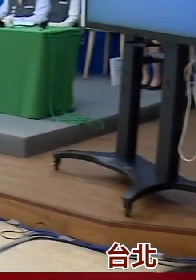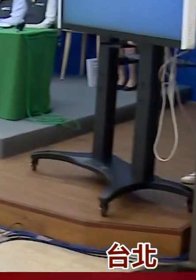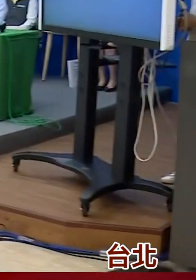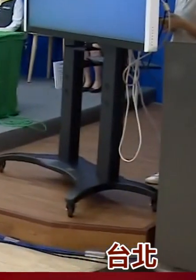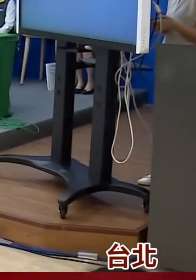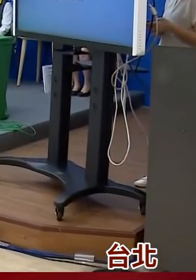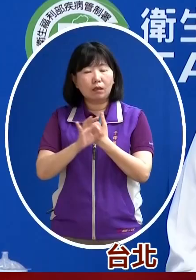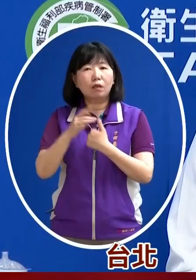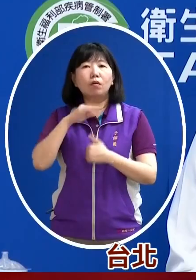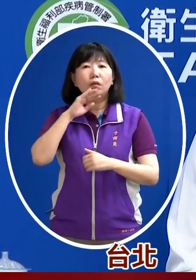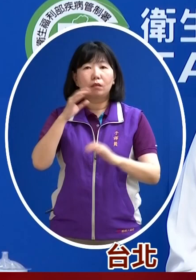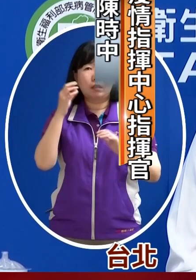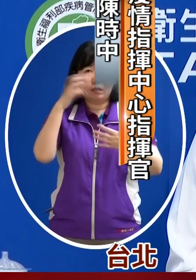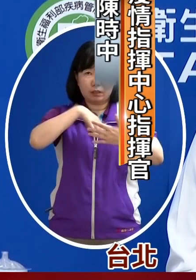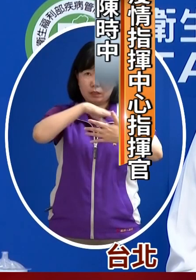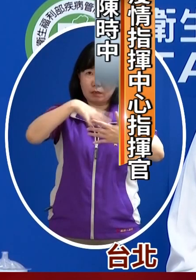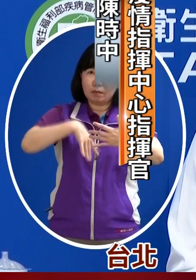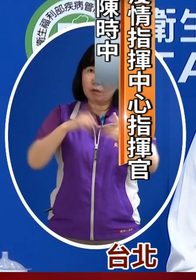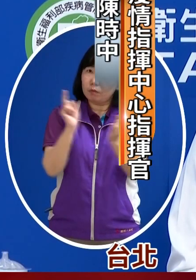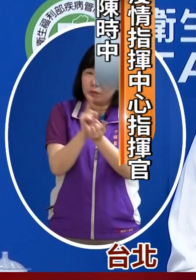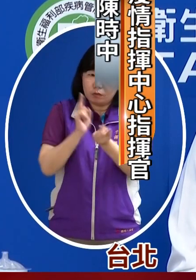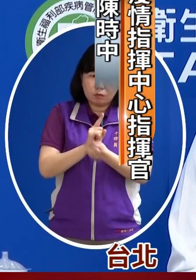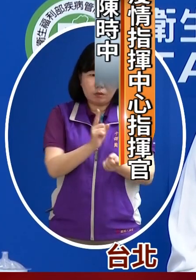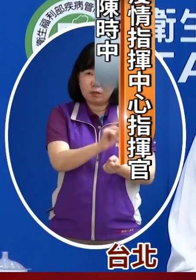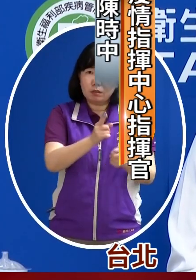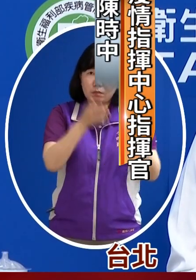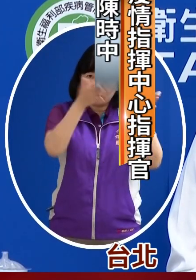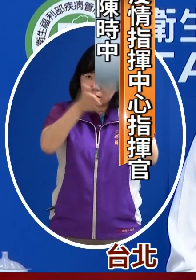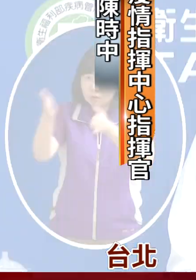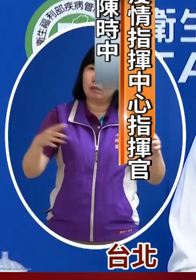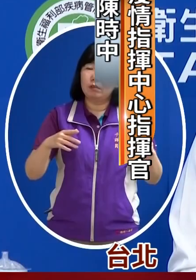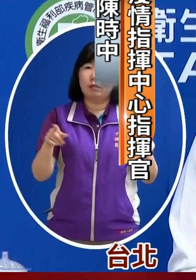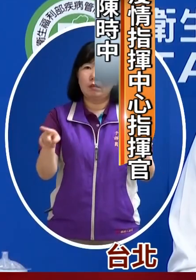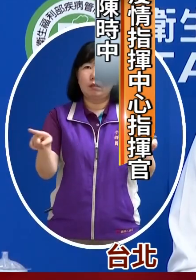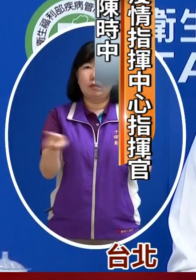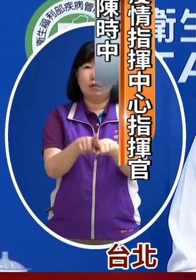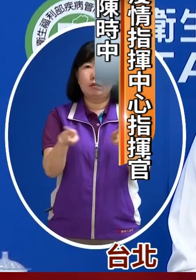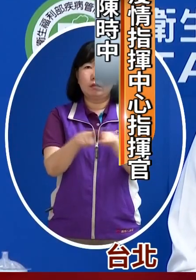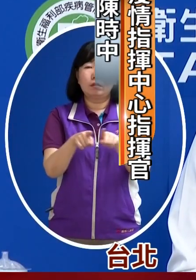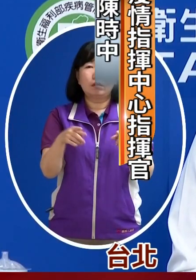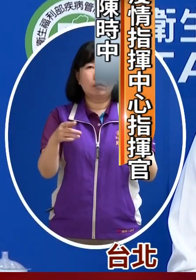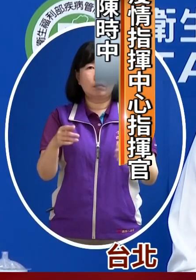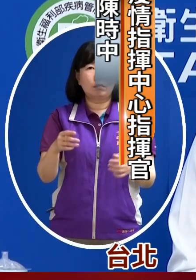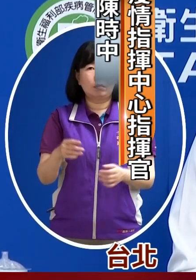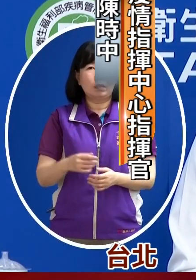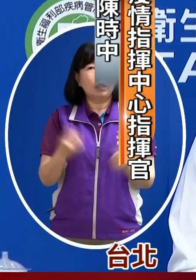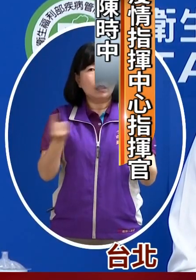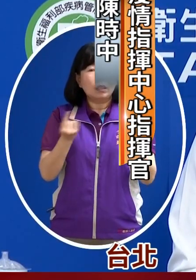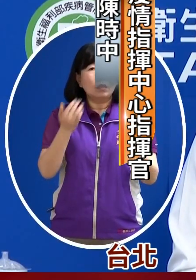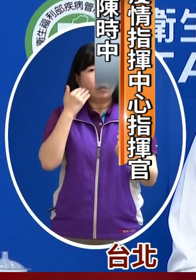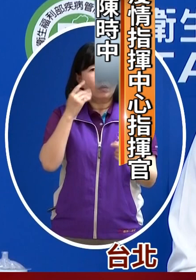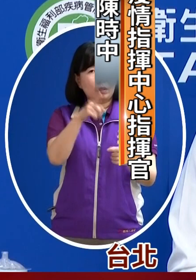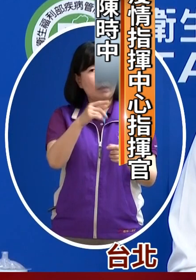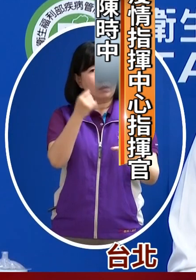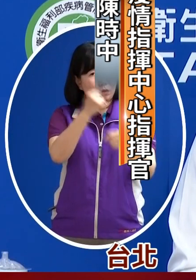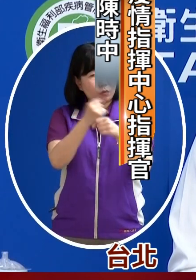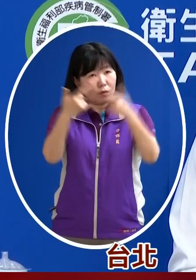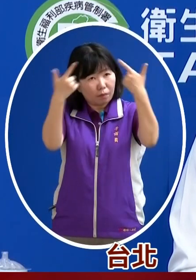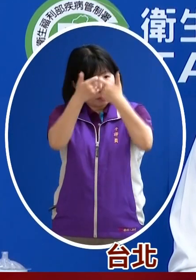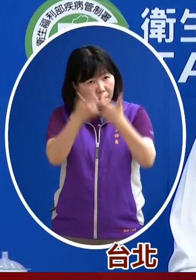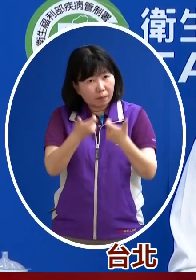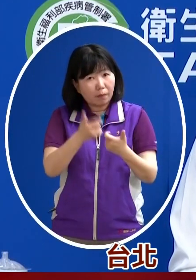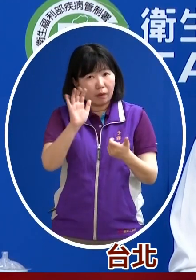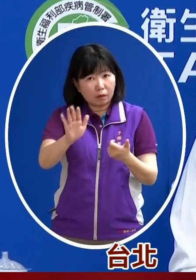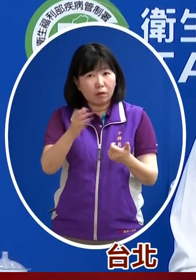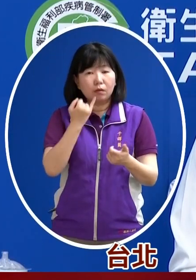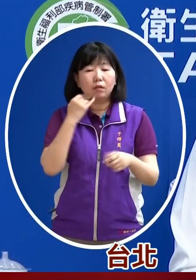对待。 我们那不是针对任何一个行业或职业别，是一个通案啊，通案就是说能够做到这样子的一个，